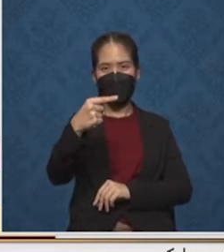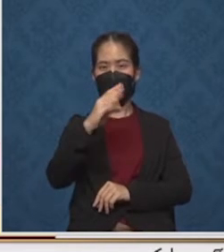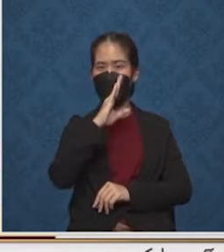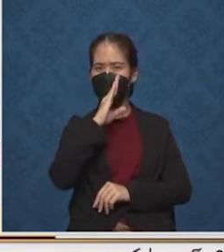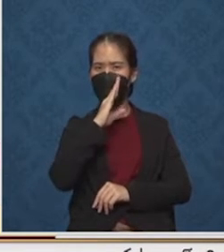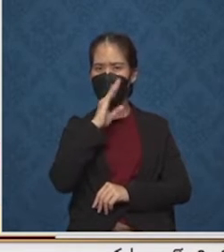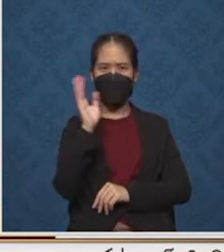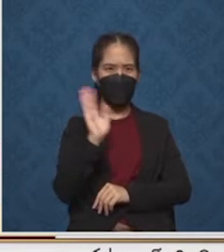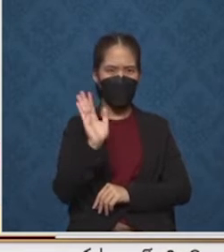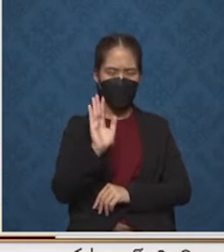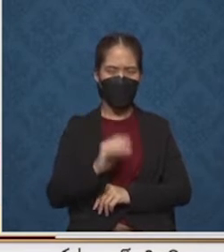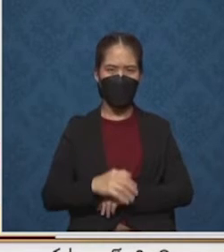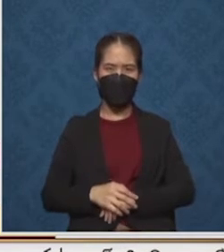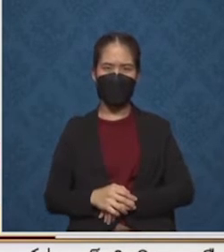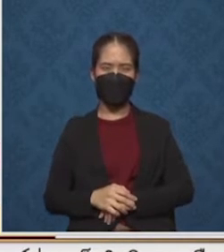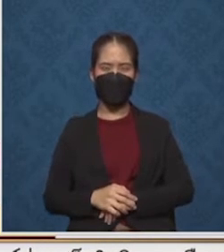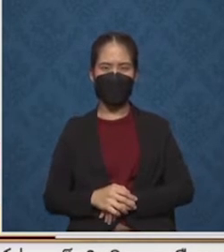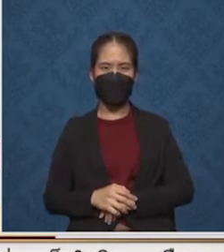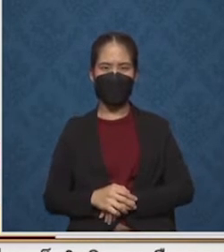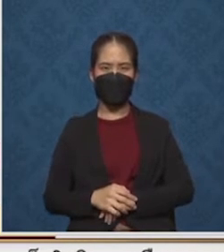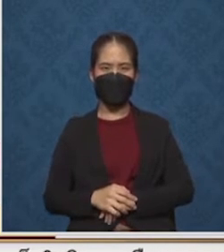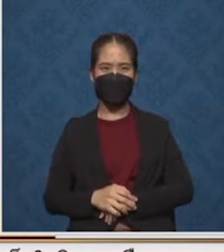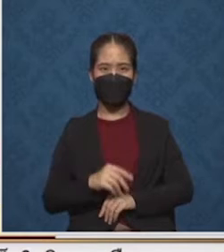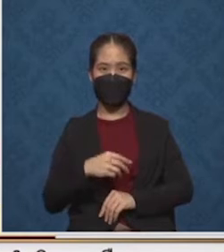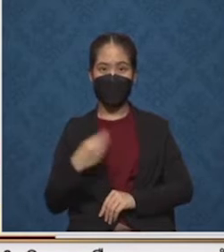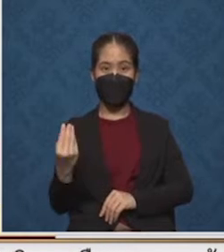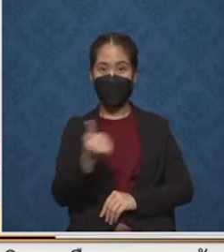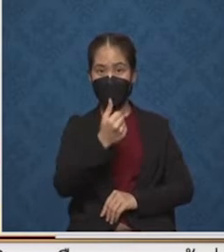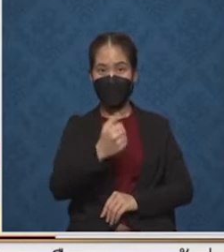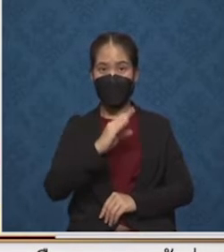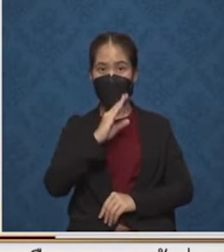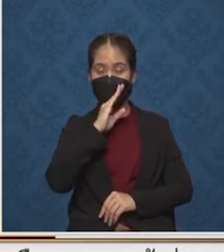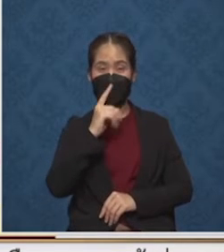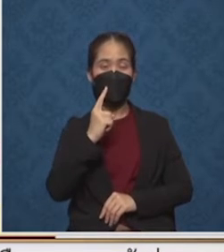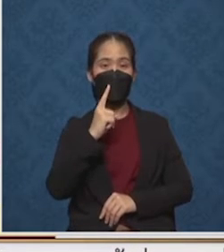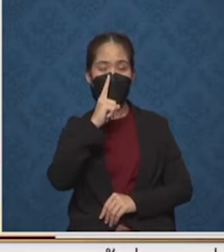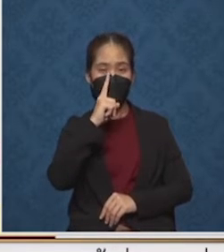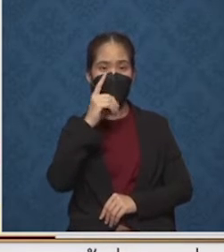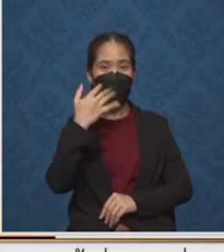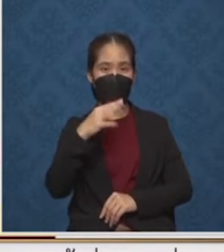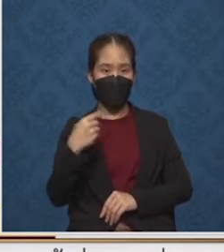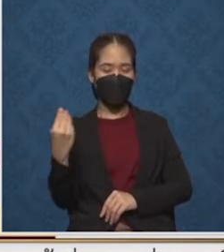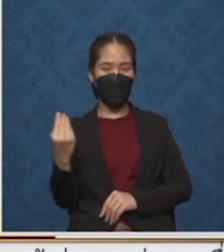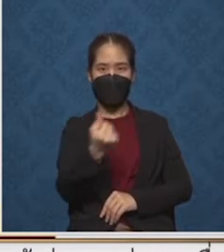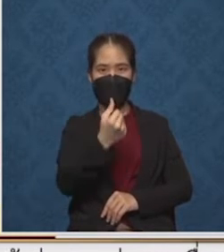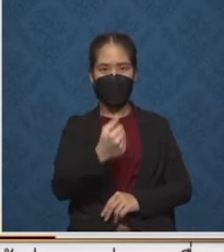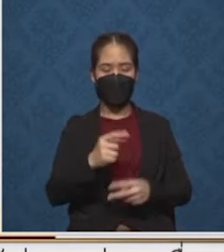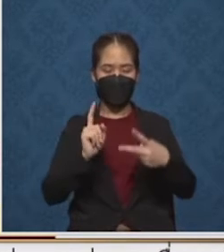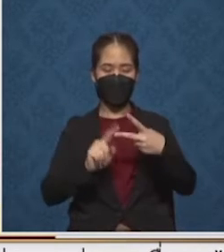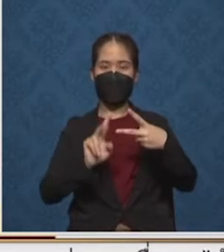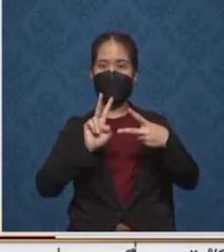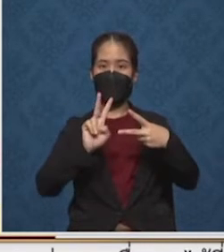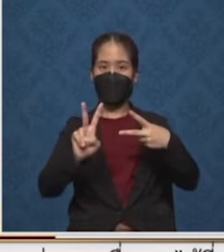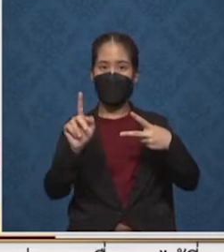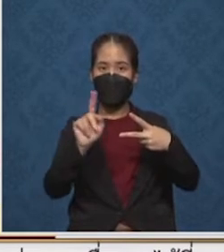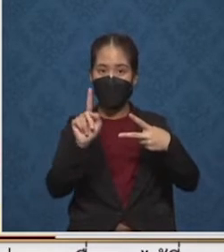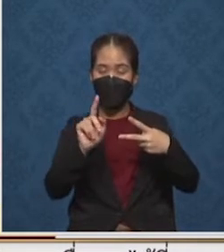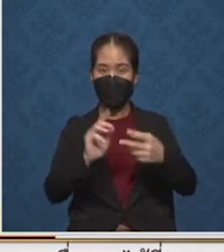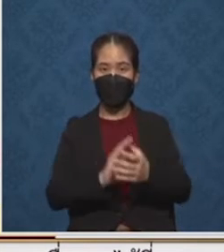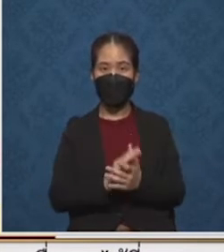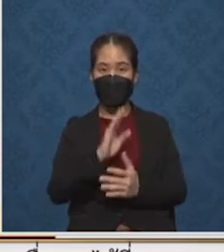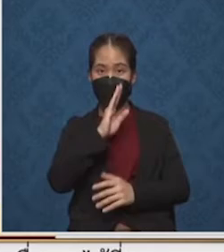เขาเรียกว่าเส้น Cityความไวองค์การตรวจไอ้ตัวนี้สำคัญนานครับตัวที่ 2เนี่ยQuartz